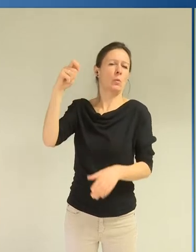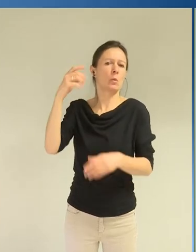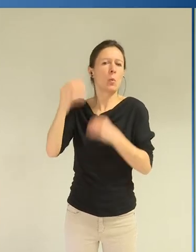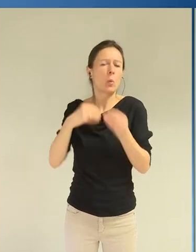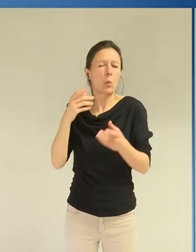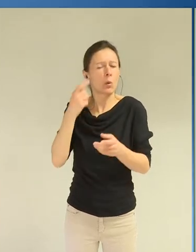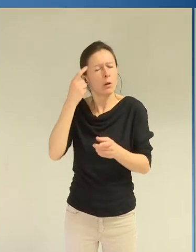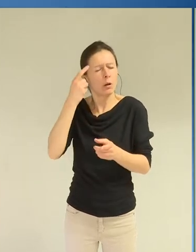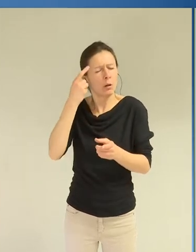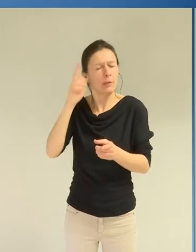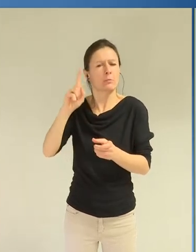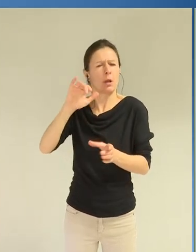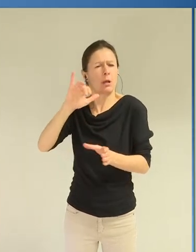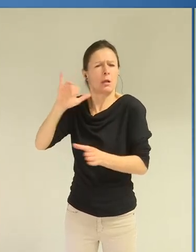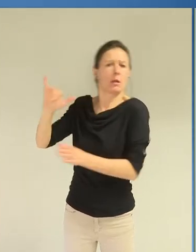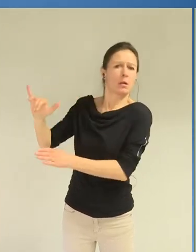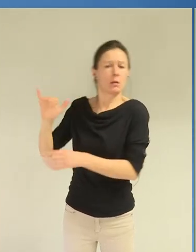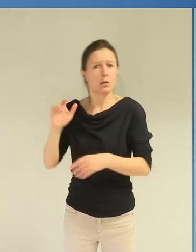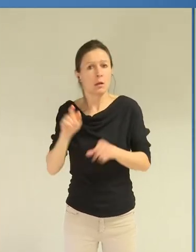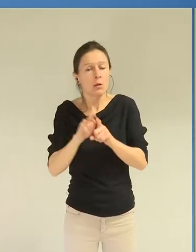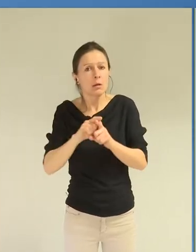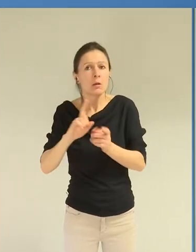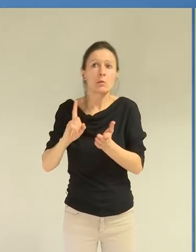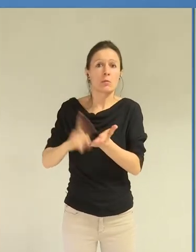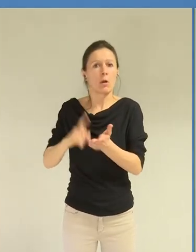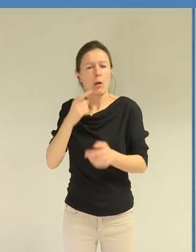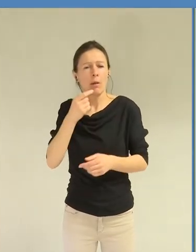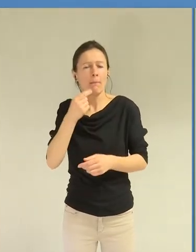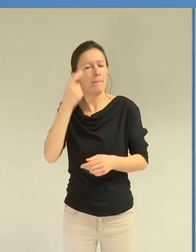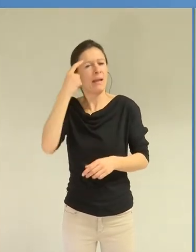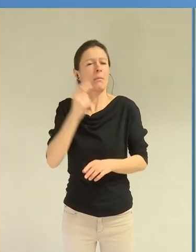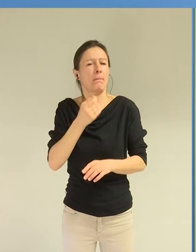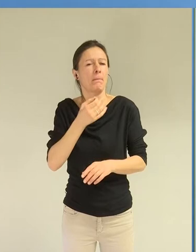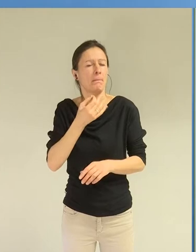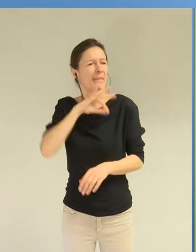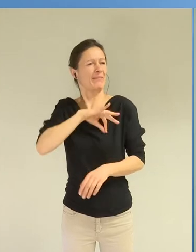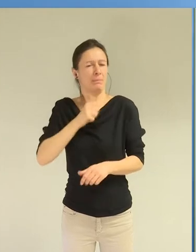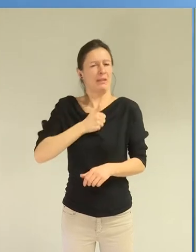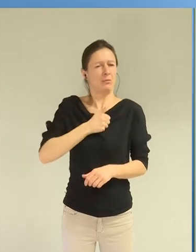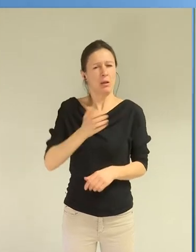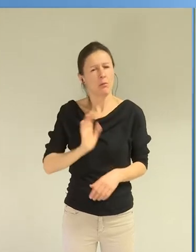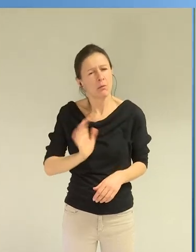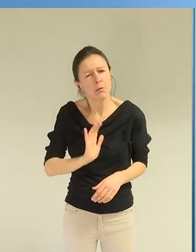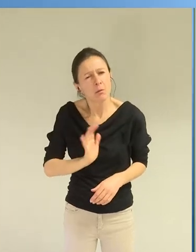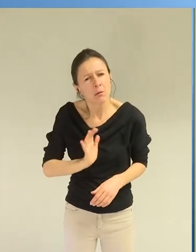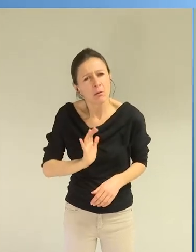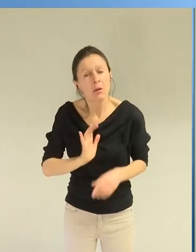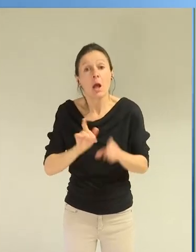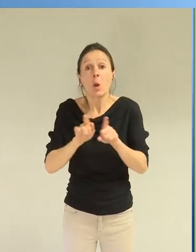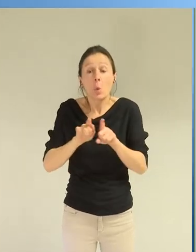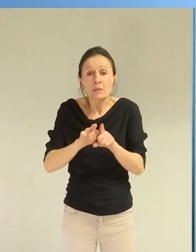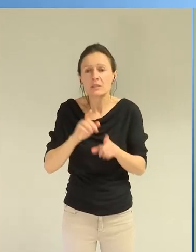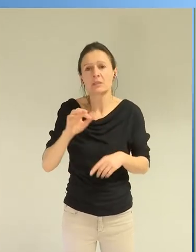bénéfices personnels quitte à fragiliser le service public de l'eau on ne commande pas des sondages